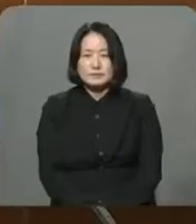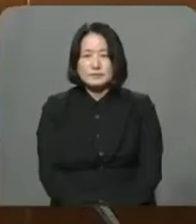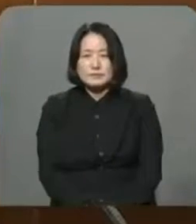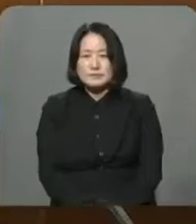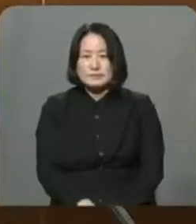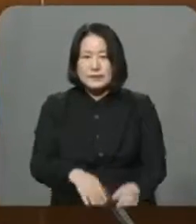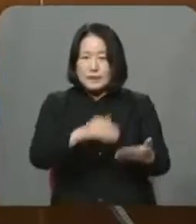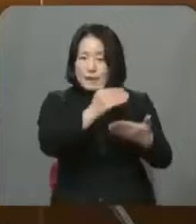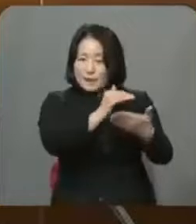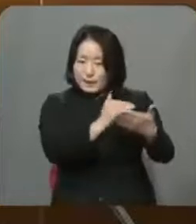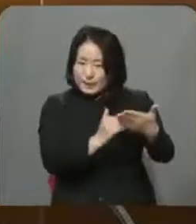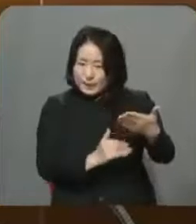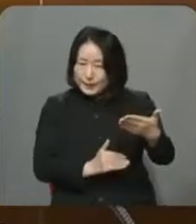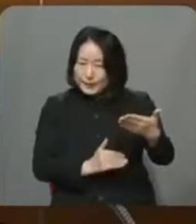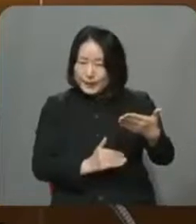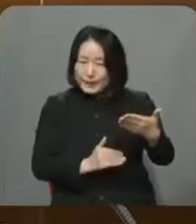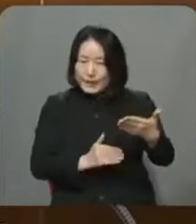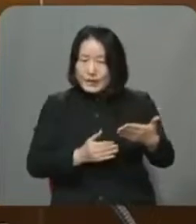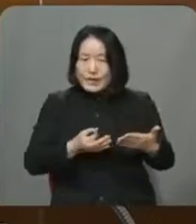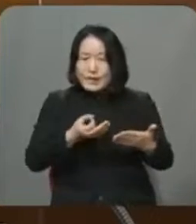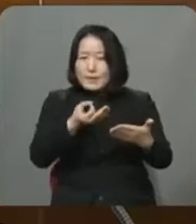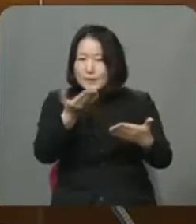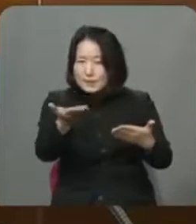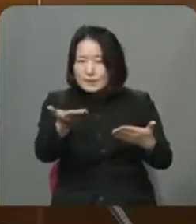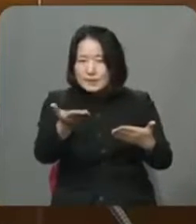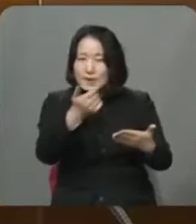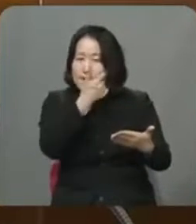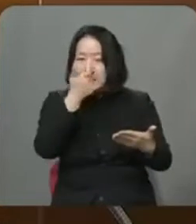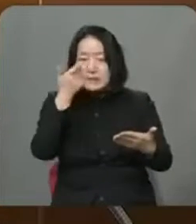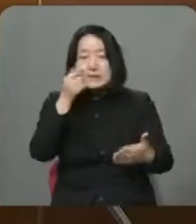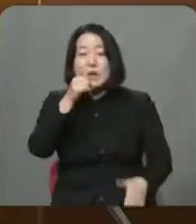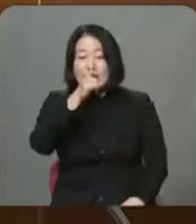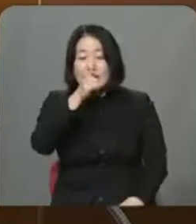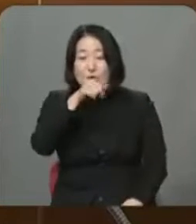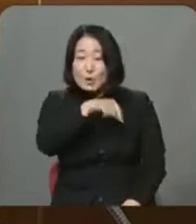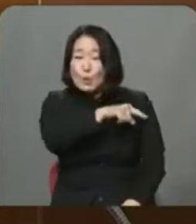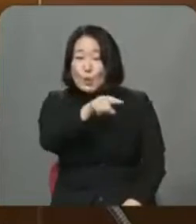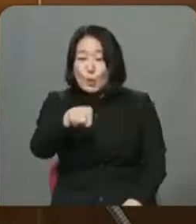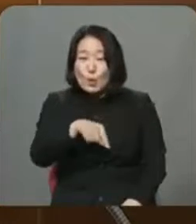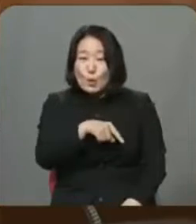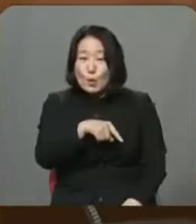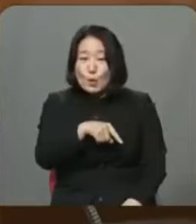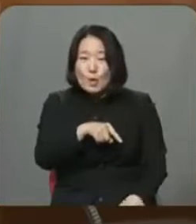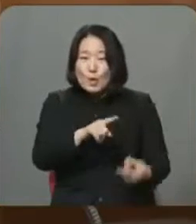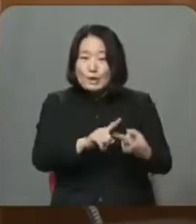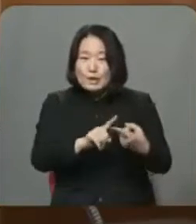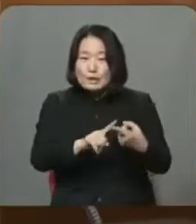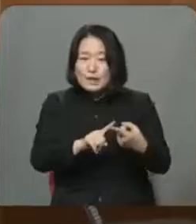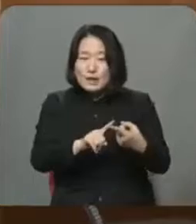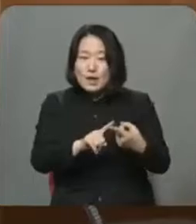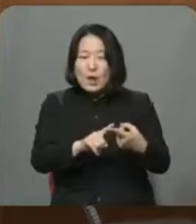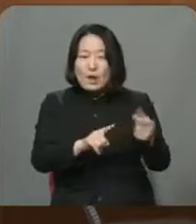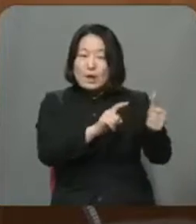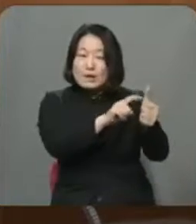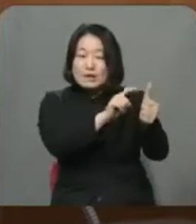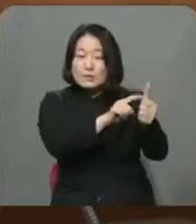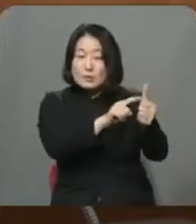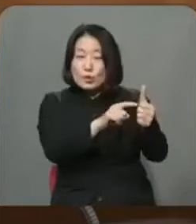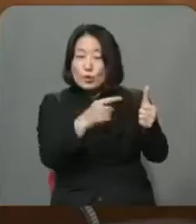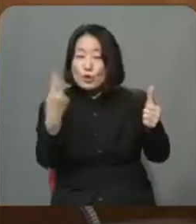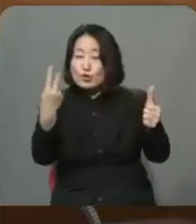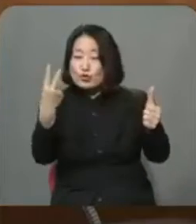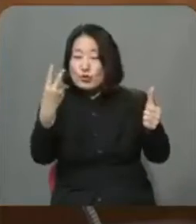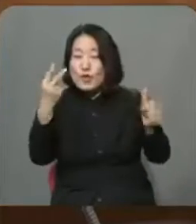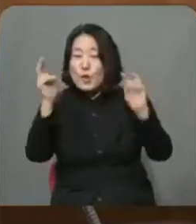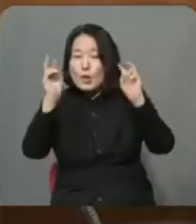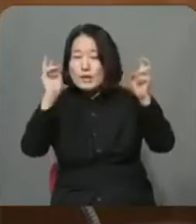드렸어요. 이게 그 증거를 대라라고 했는데 이게 증거가 좀 되겠습니까? 지금 사장님도 두 개